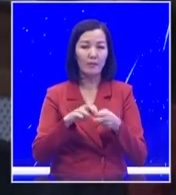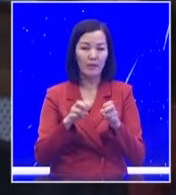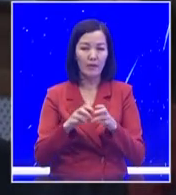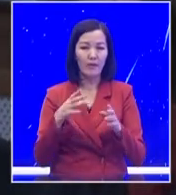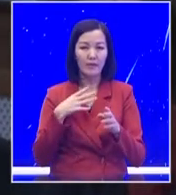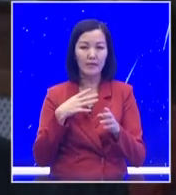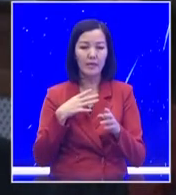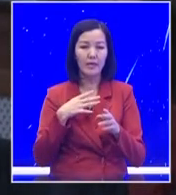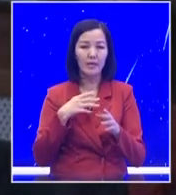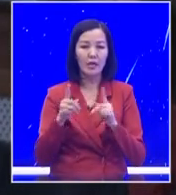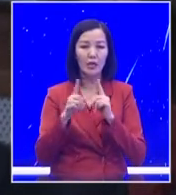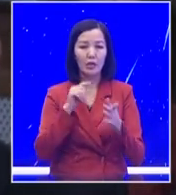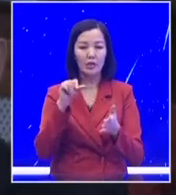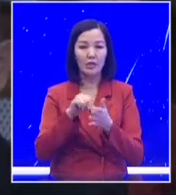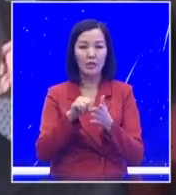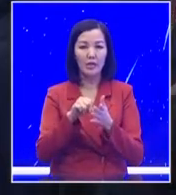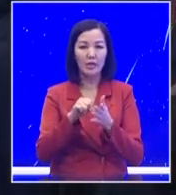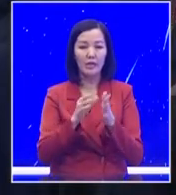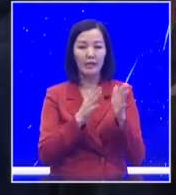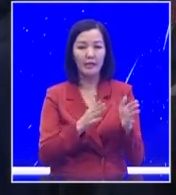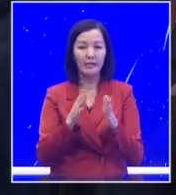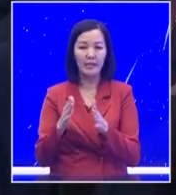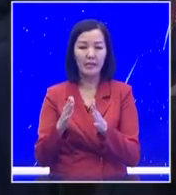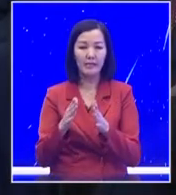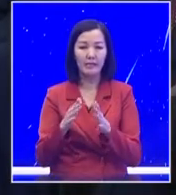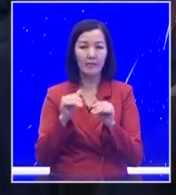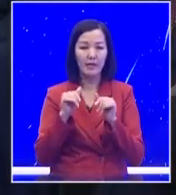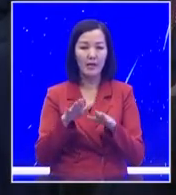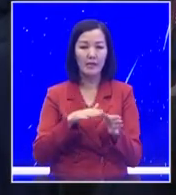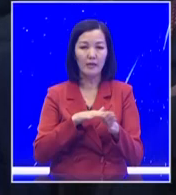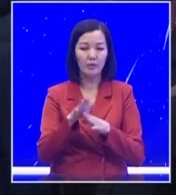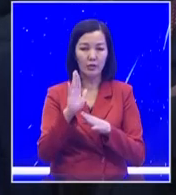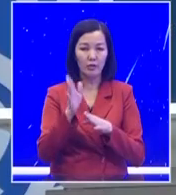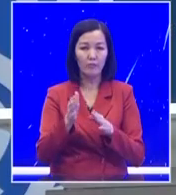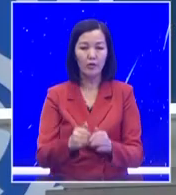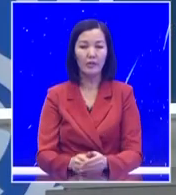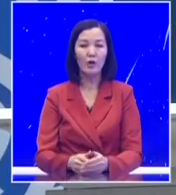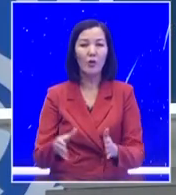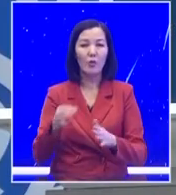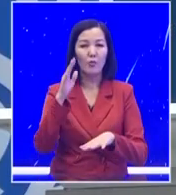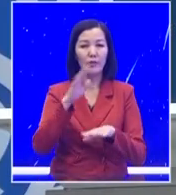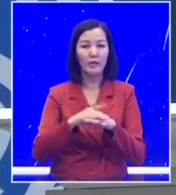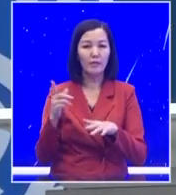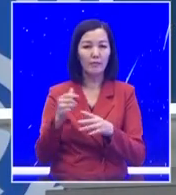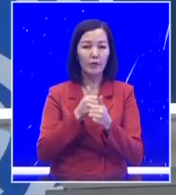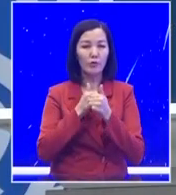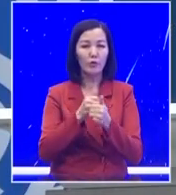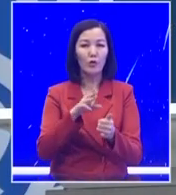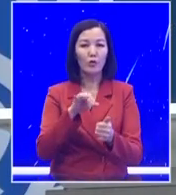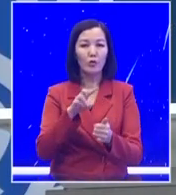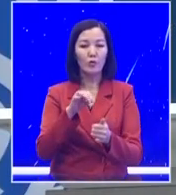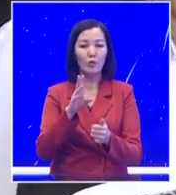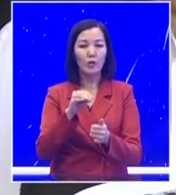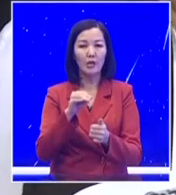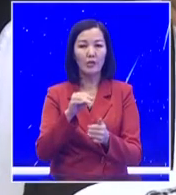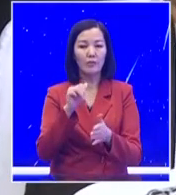Әскербекұлы есептік жиында бұл бағыттар кезең-кезеңмен үздіксіз атқарылатынын жеткізді. Ал облыс әкімінің бірінші орынбасары Ләззат Тұрлашып